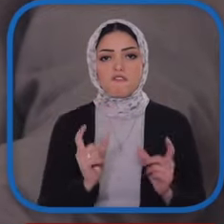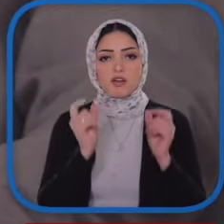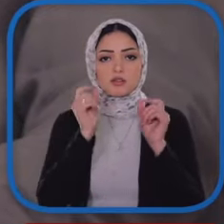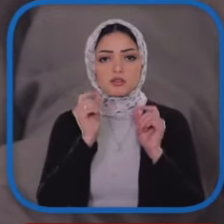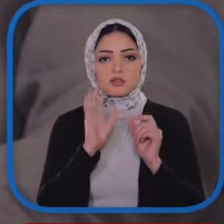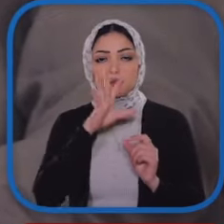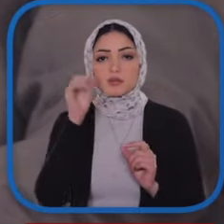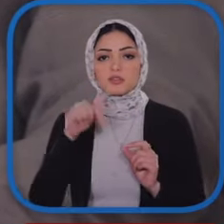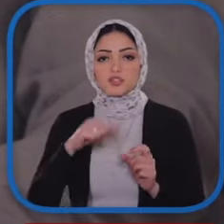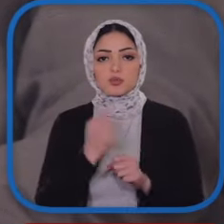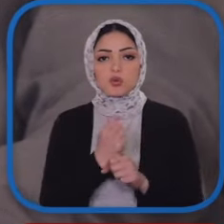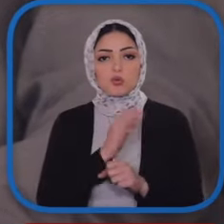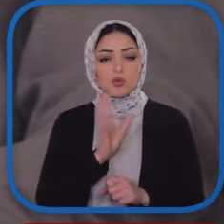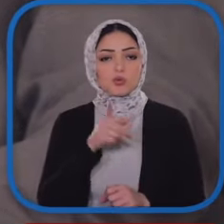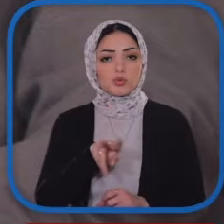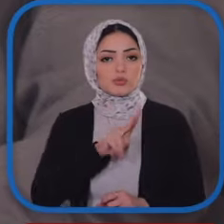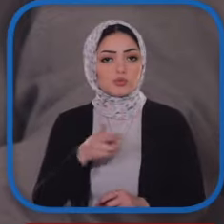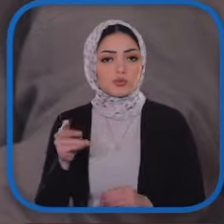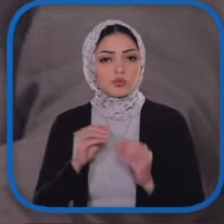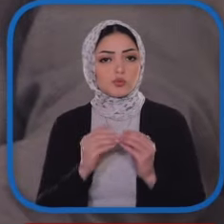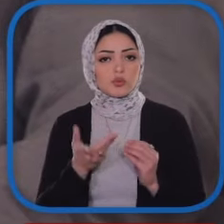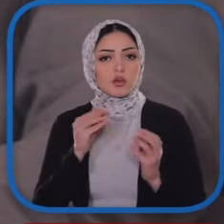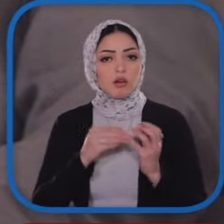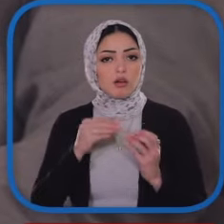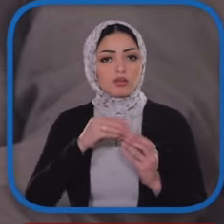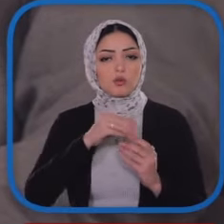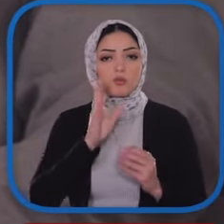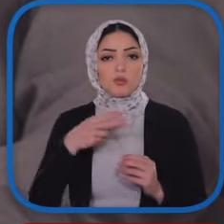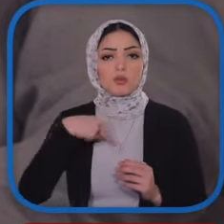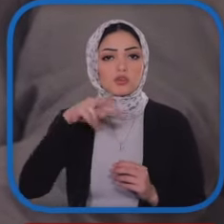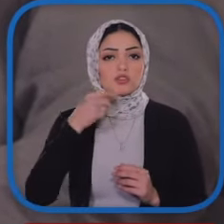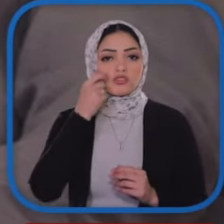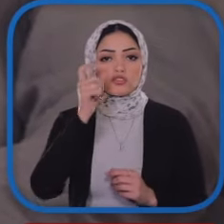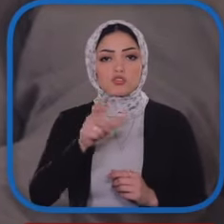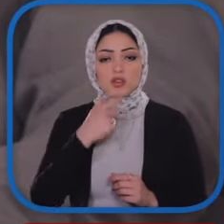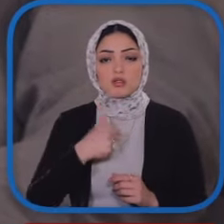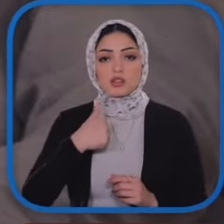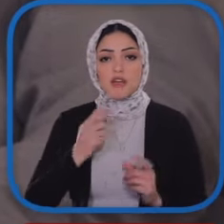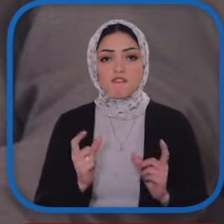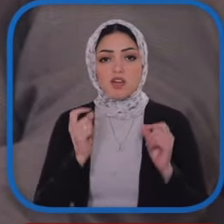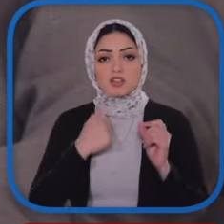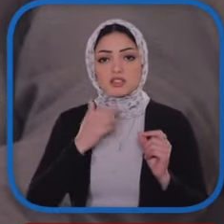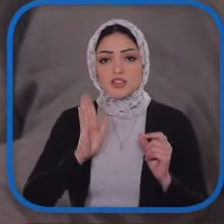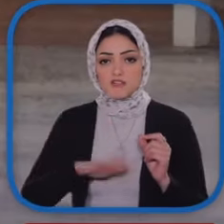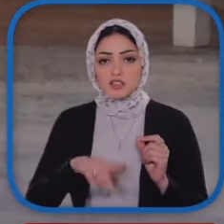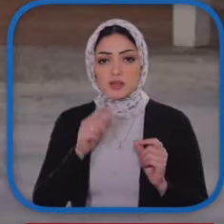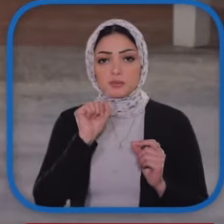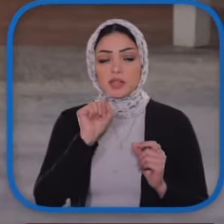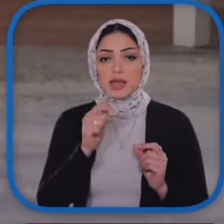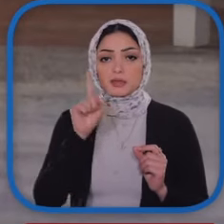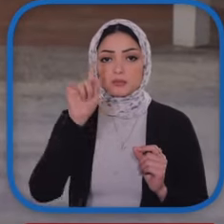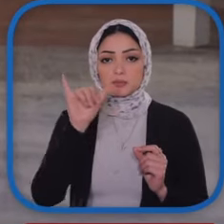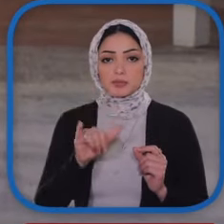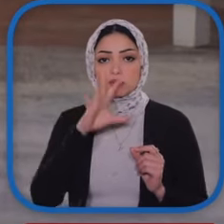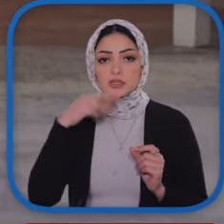للمريض. ولكن هناك طرق أخرى غير نقل الدم، منها العلاقات الجنسية مع مريض أو مريضة مصابة بفيروس بي، أو